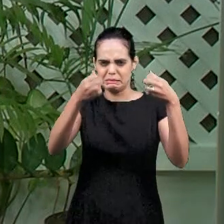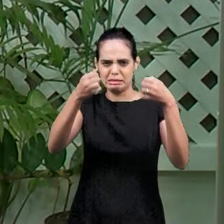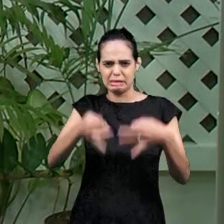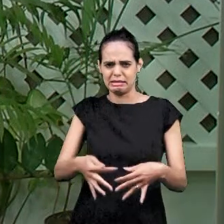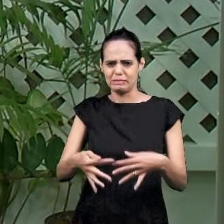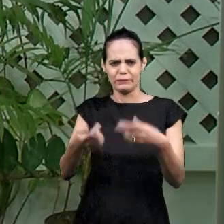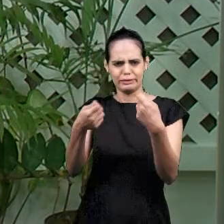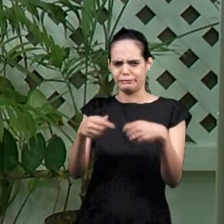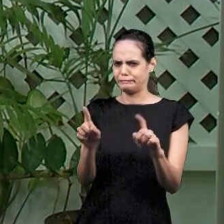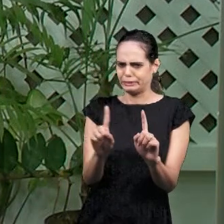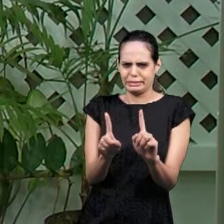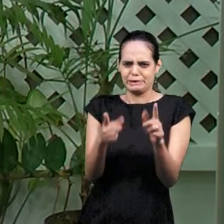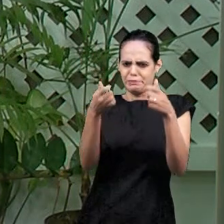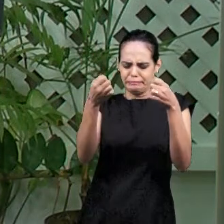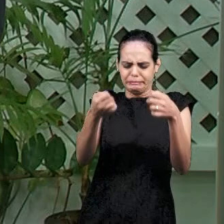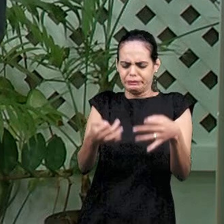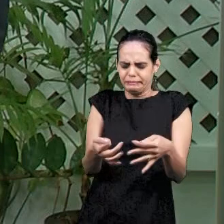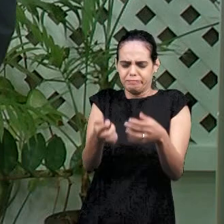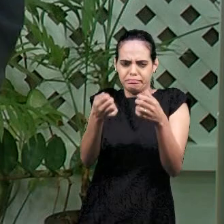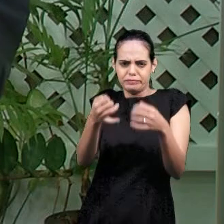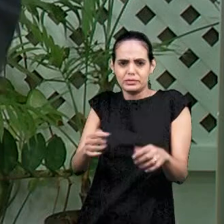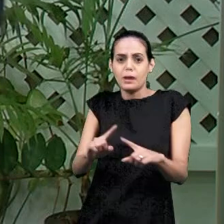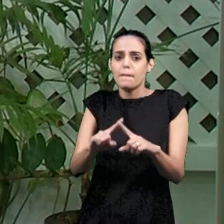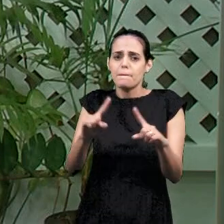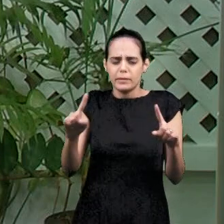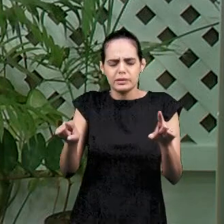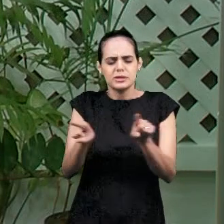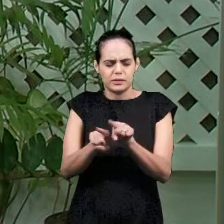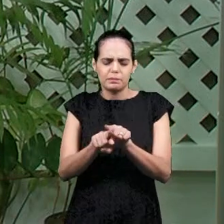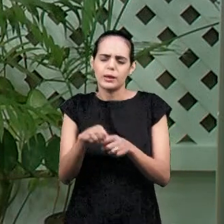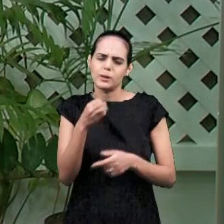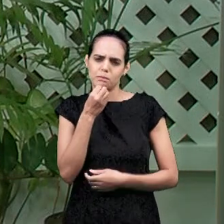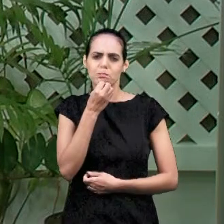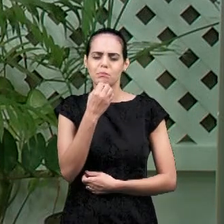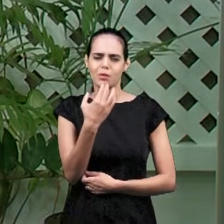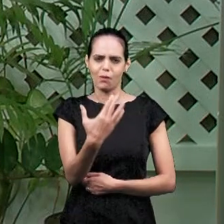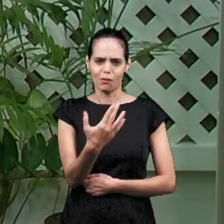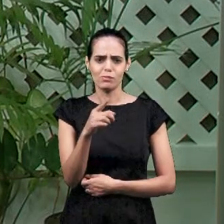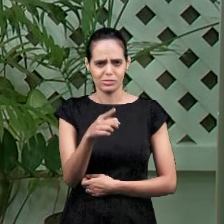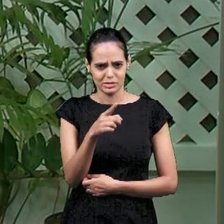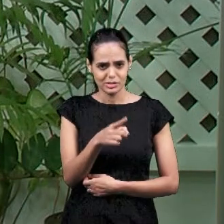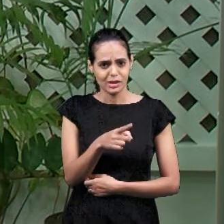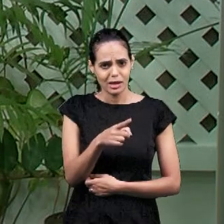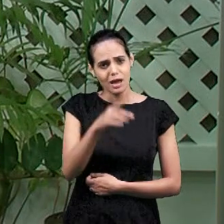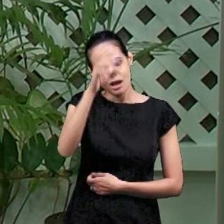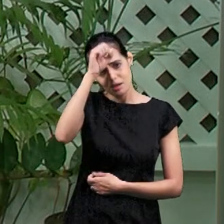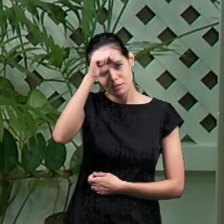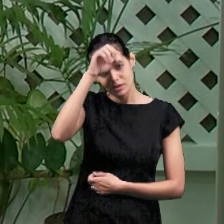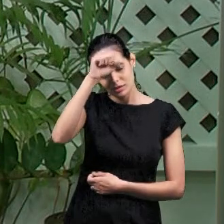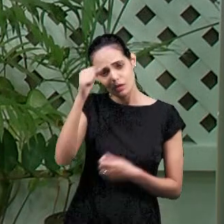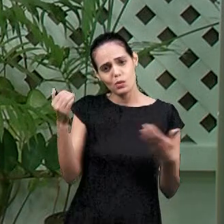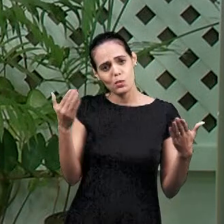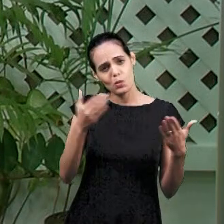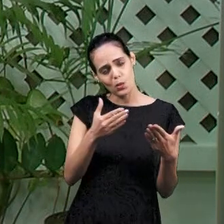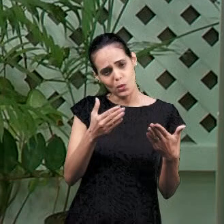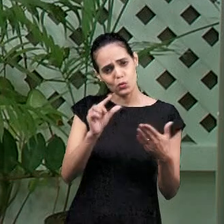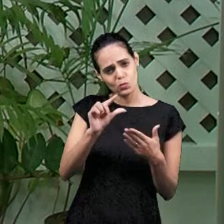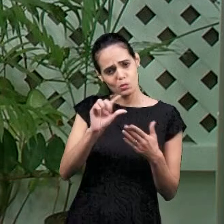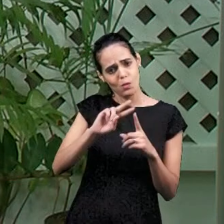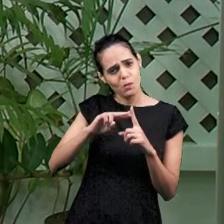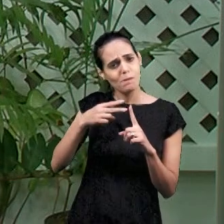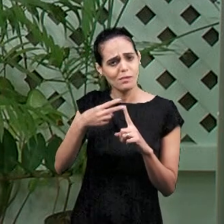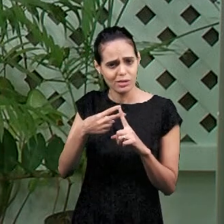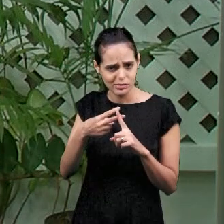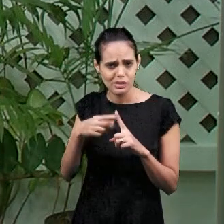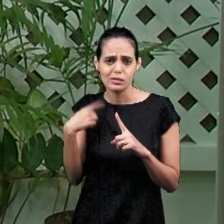D'autres sont entrés, ont donné des explications qui ne sont pas nécessaires, mais sont utiles. On a appris